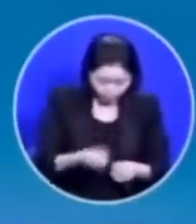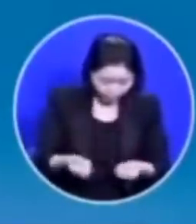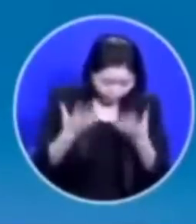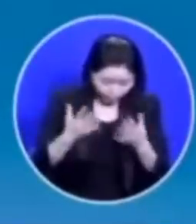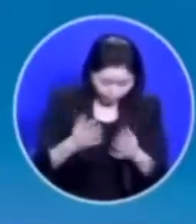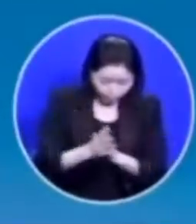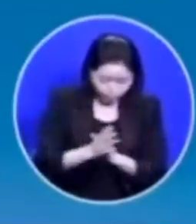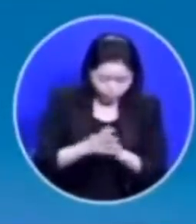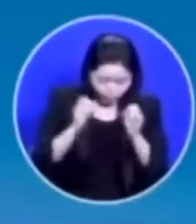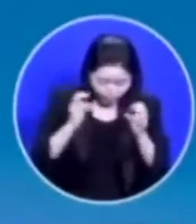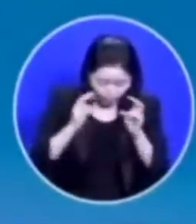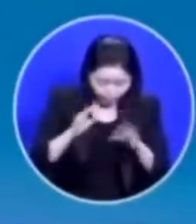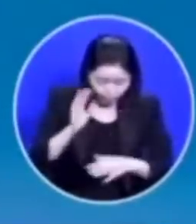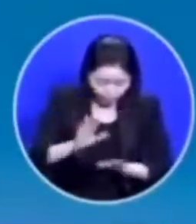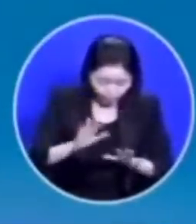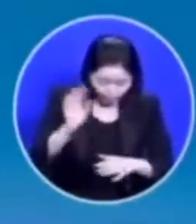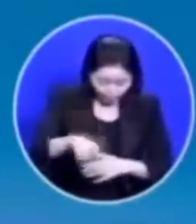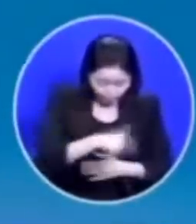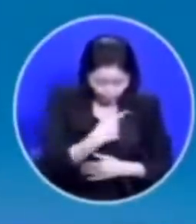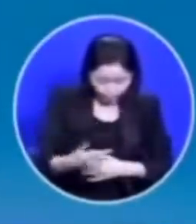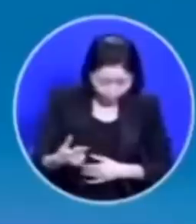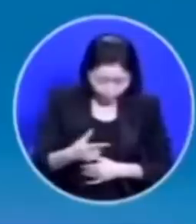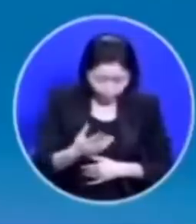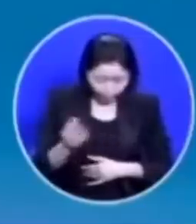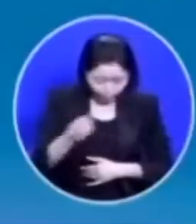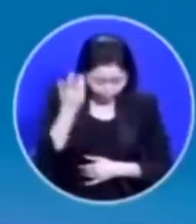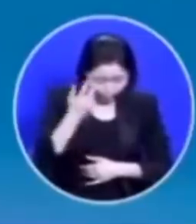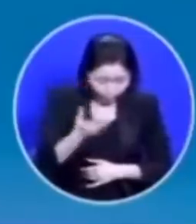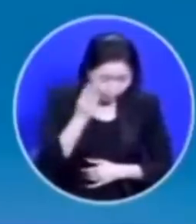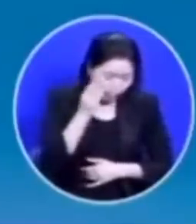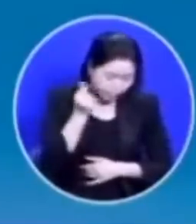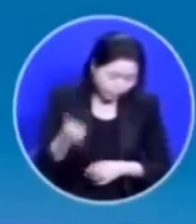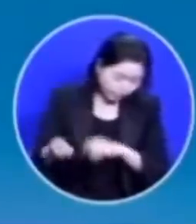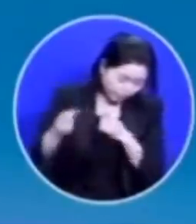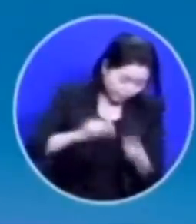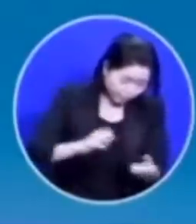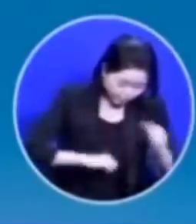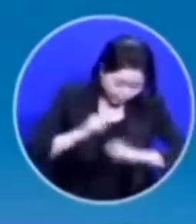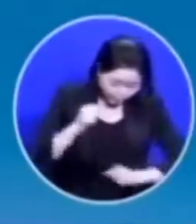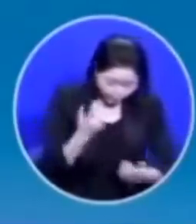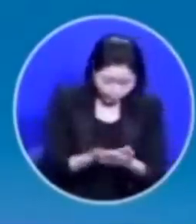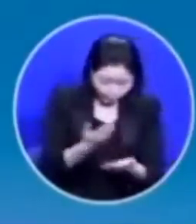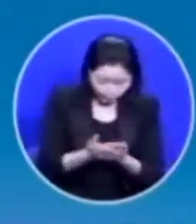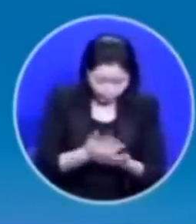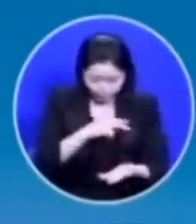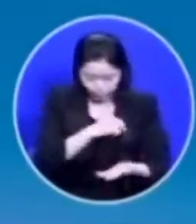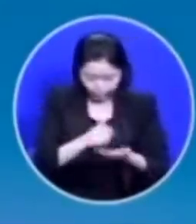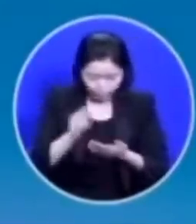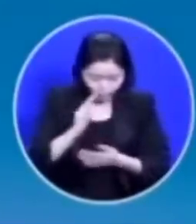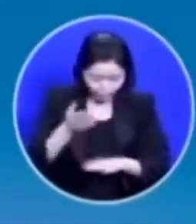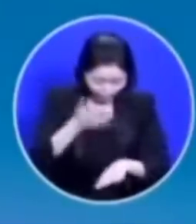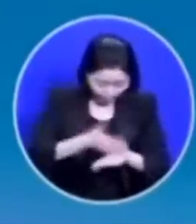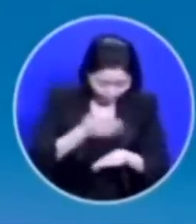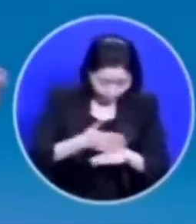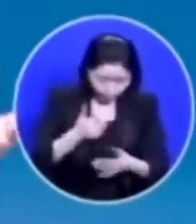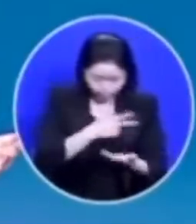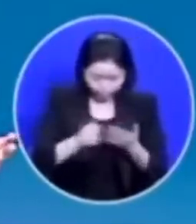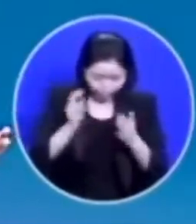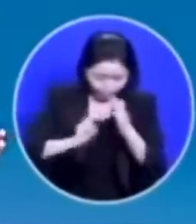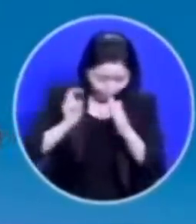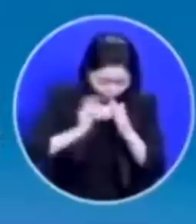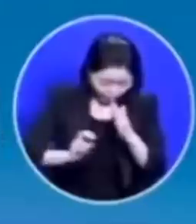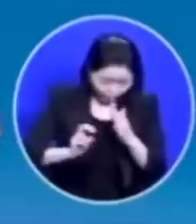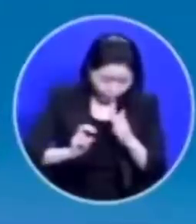선교사님들을 오늘 하루도 성령의 기름부음 으로 역사해 주소서 주여 감사합니다 주님을 찬양